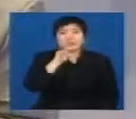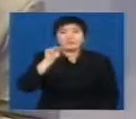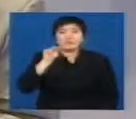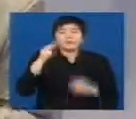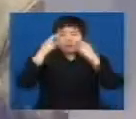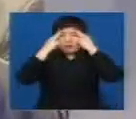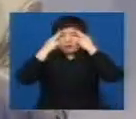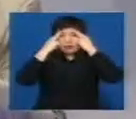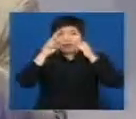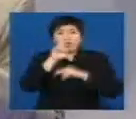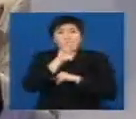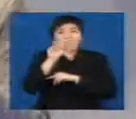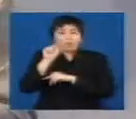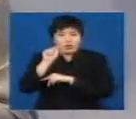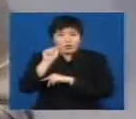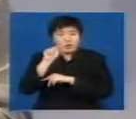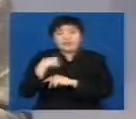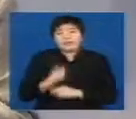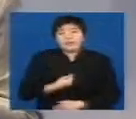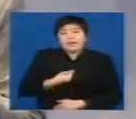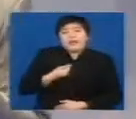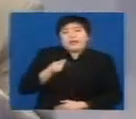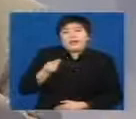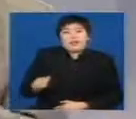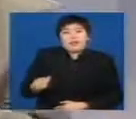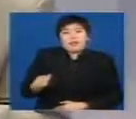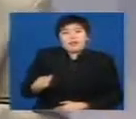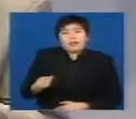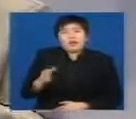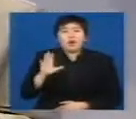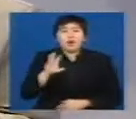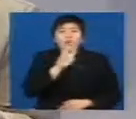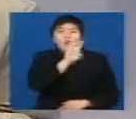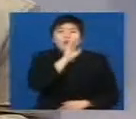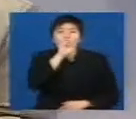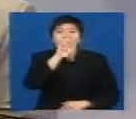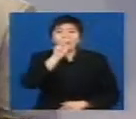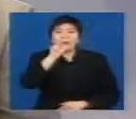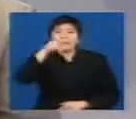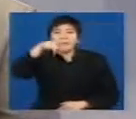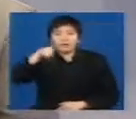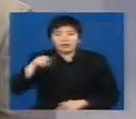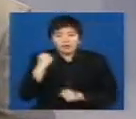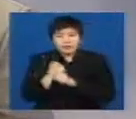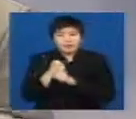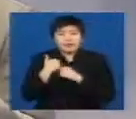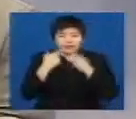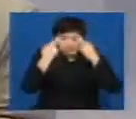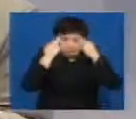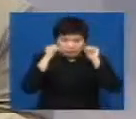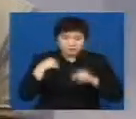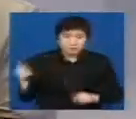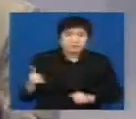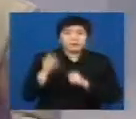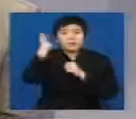านรัฐมนตรีคือรายการเนี่ยเราให้เจสให้เวิร์กพอยท์ทำ แล้วก็เขาก็ทำรายการแล้วก็ท่านนายกรัฐมนตรีจะได้มา